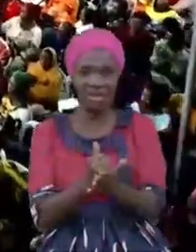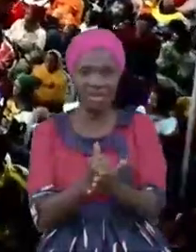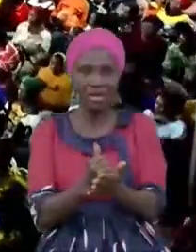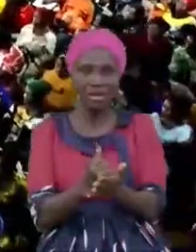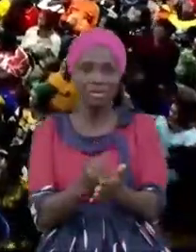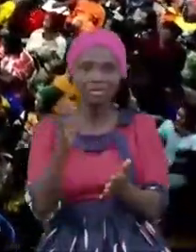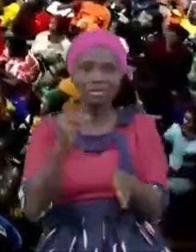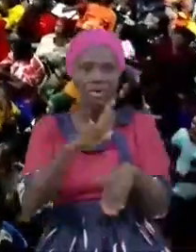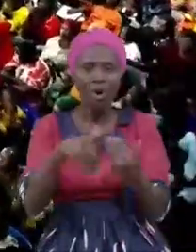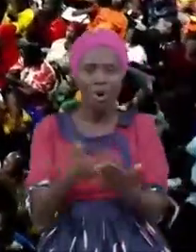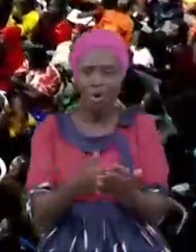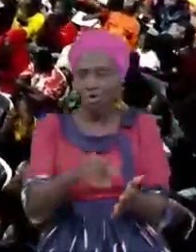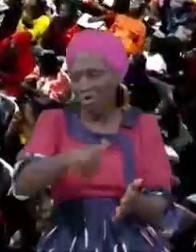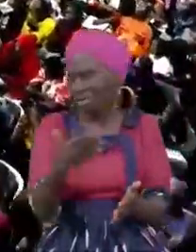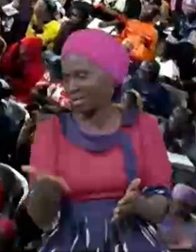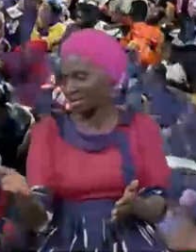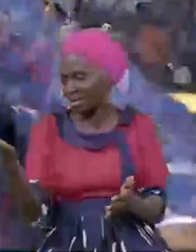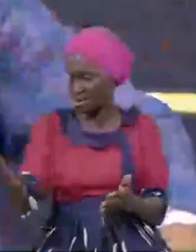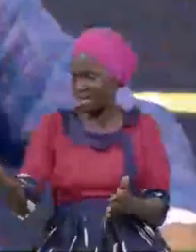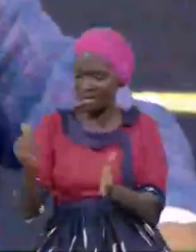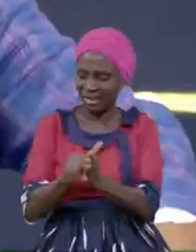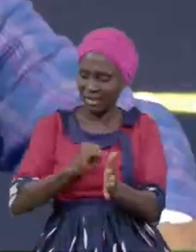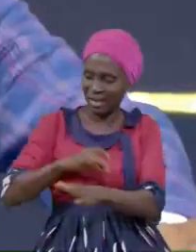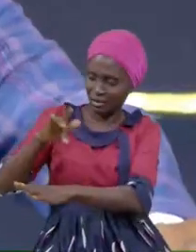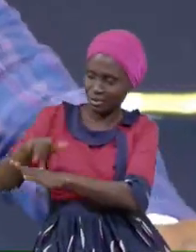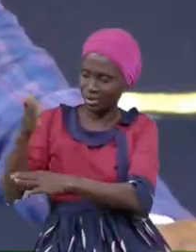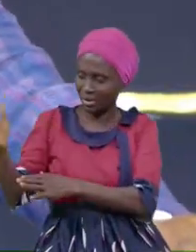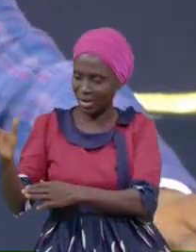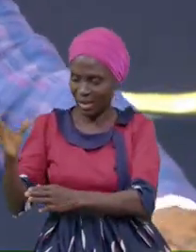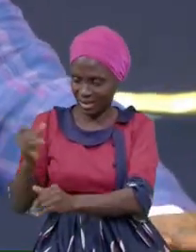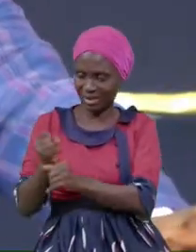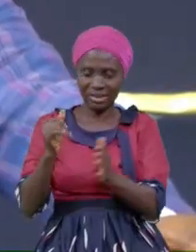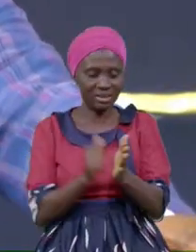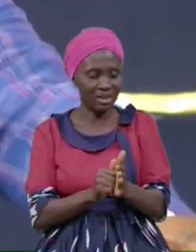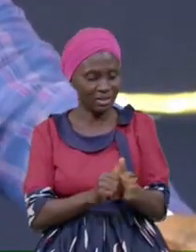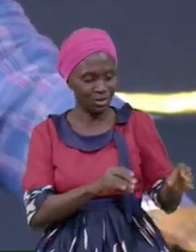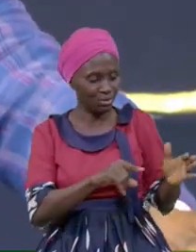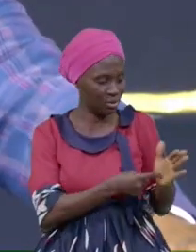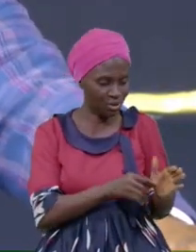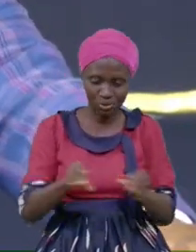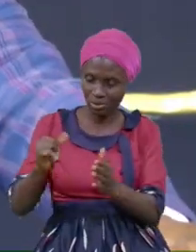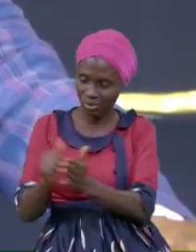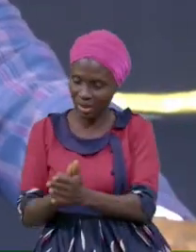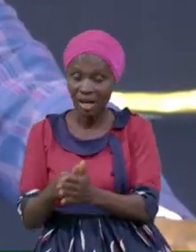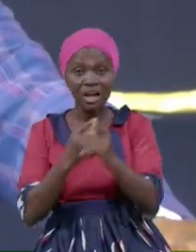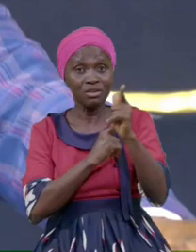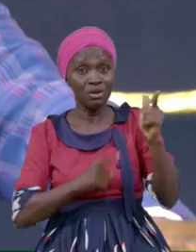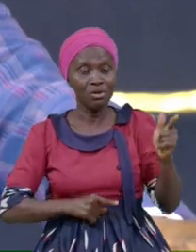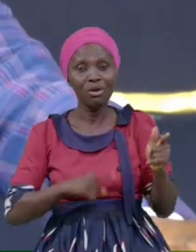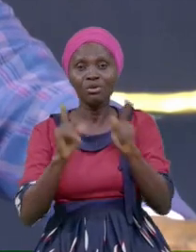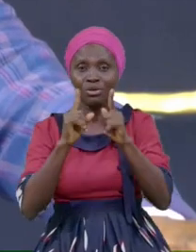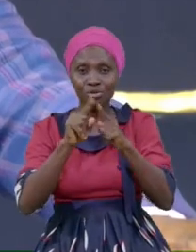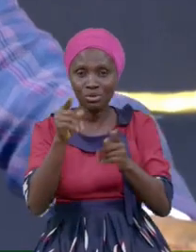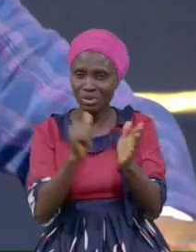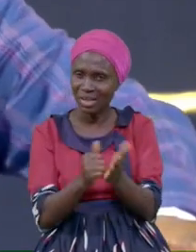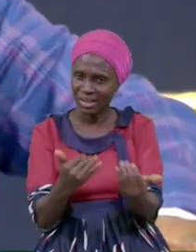Alors, tu sais, je touche ceci, je prends ceci, je fais cela. Le Seigneur dit, viens pour